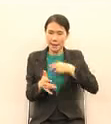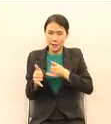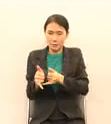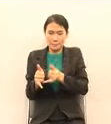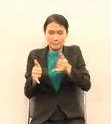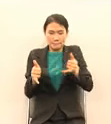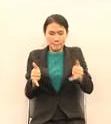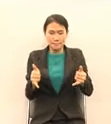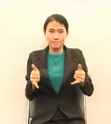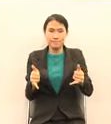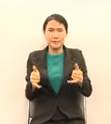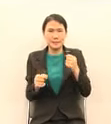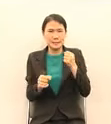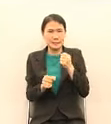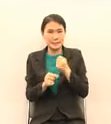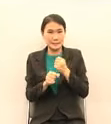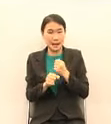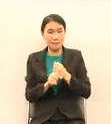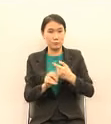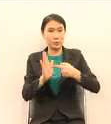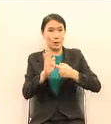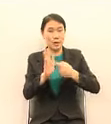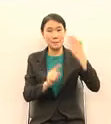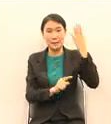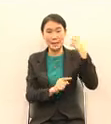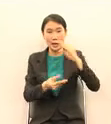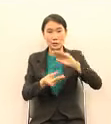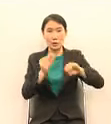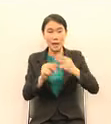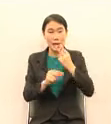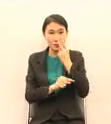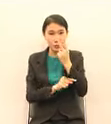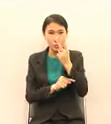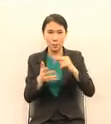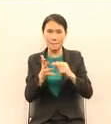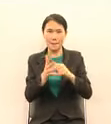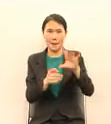distancing มันเกิดขึ้นอย่างเมื่อกี้ตัวเลขที่เราบอกยังได้ไม่ถึง